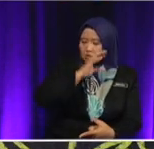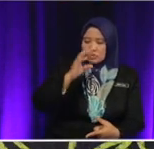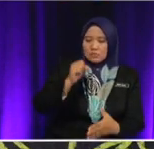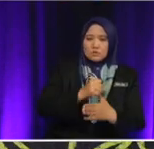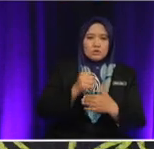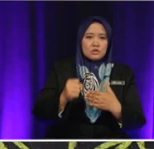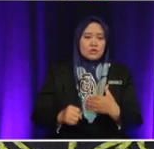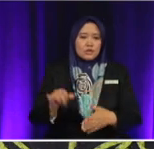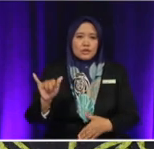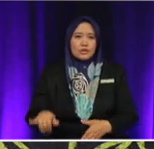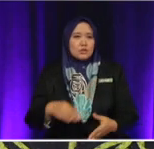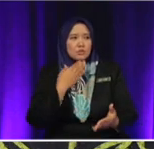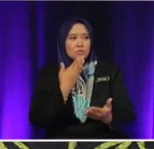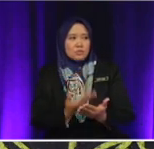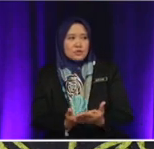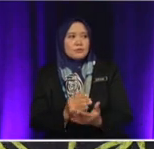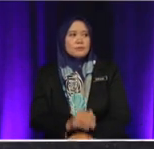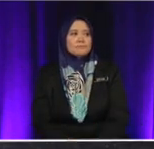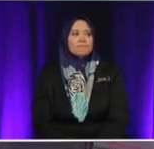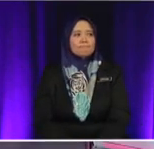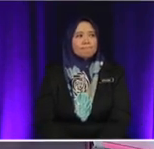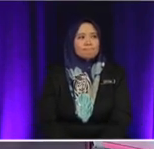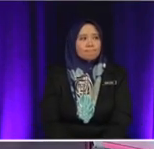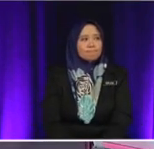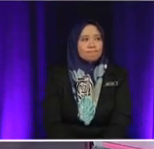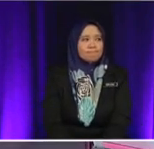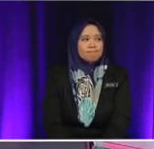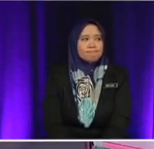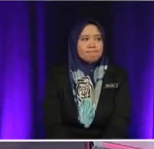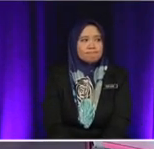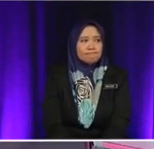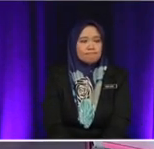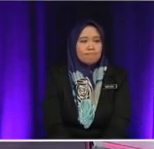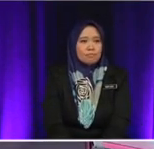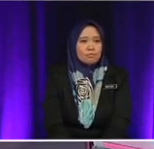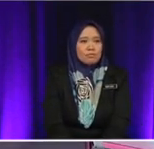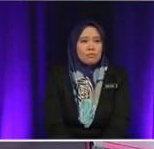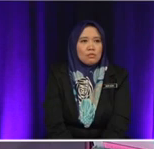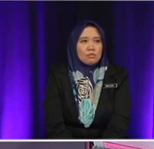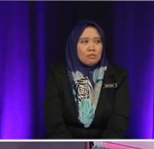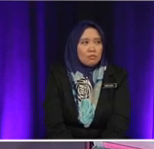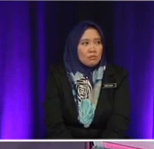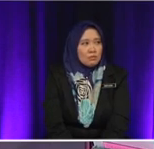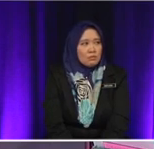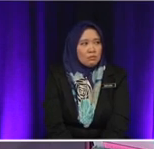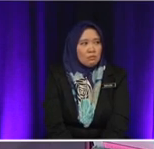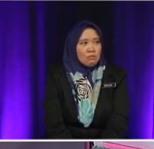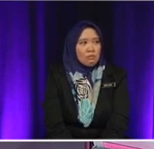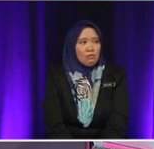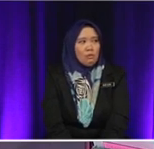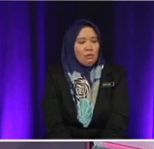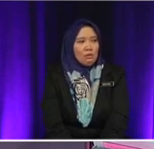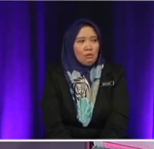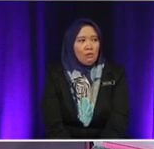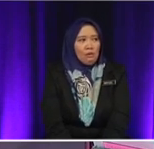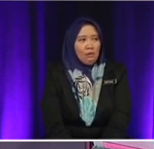belah pihak. Okey, ada 3 prinsip yang telah diterangkan tadi. Okey, teruskan yang ketiga,